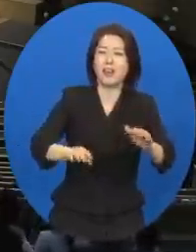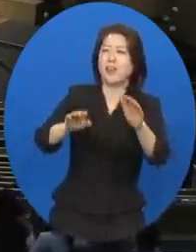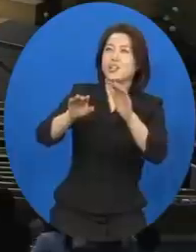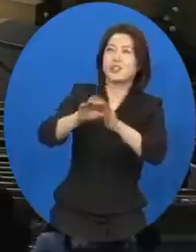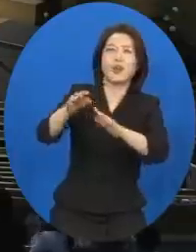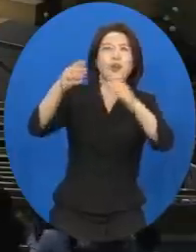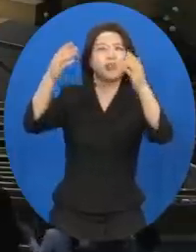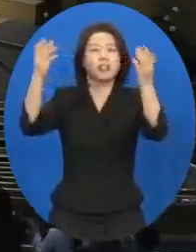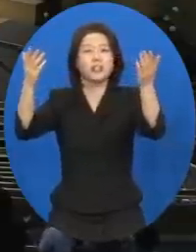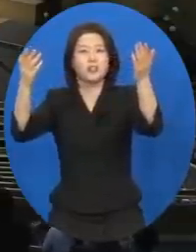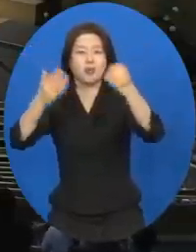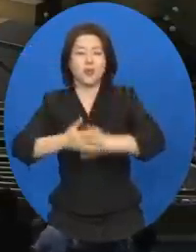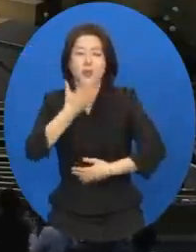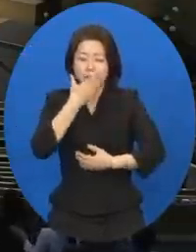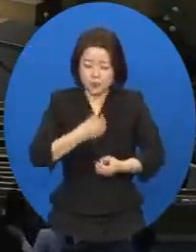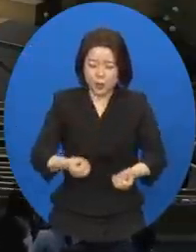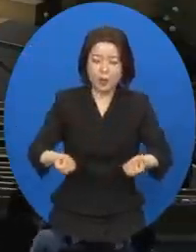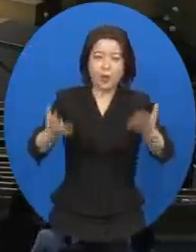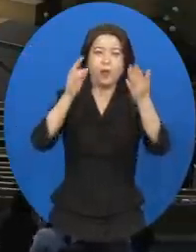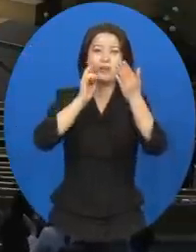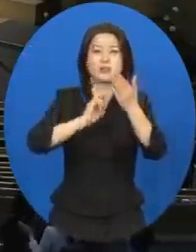감사하라. 손을 들고